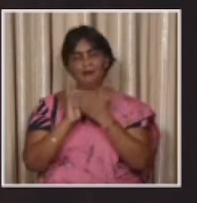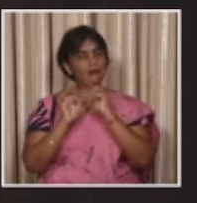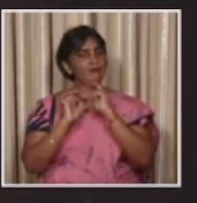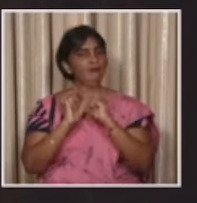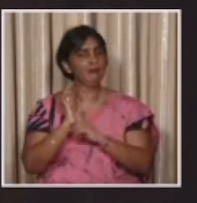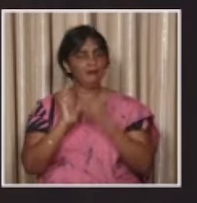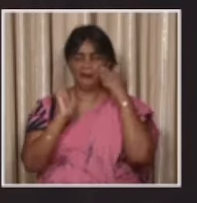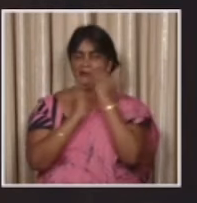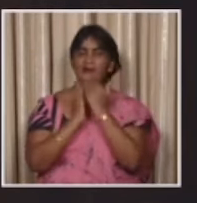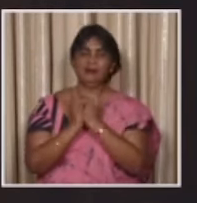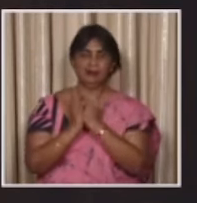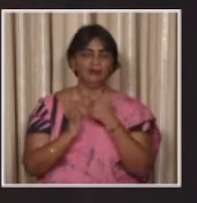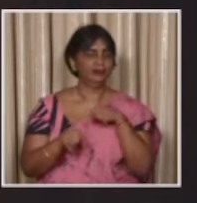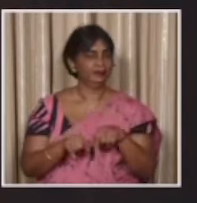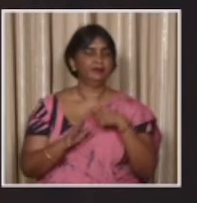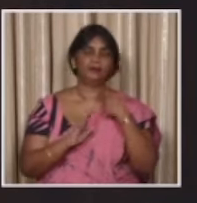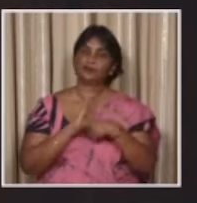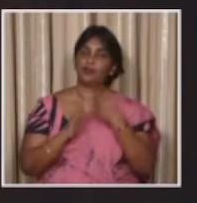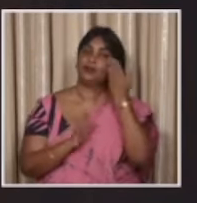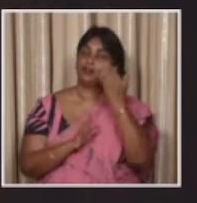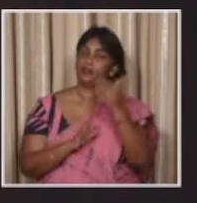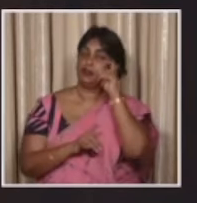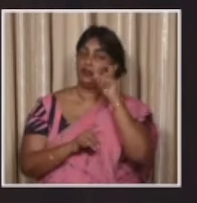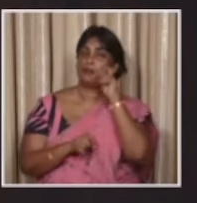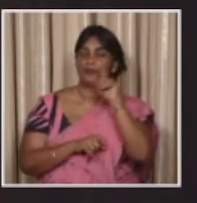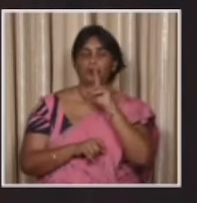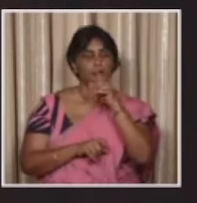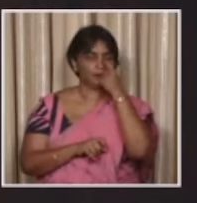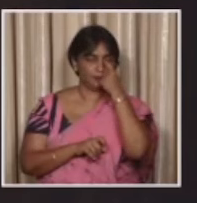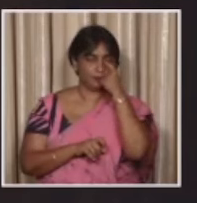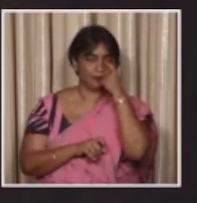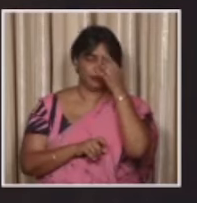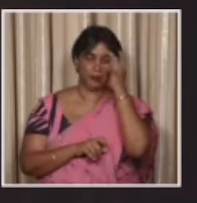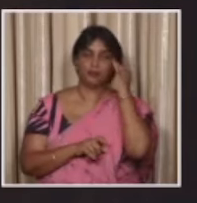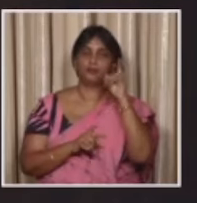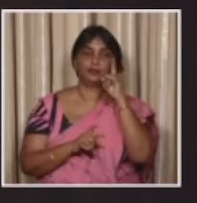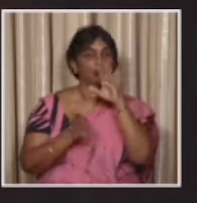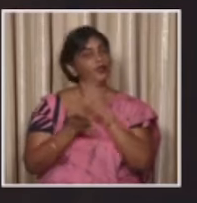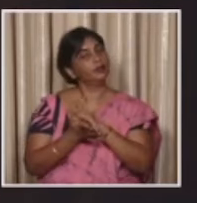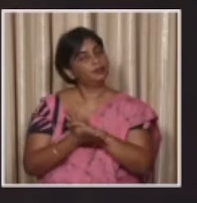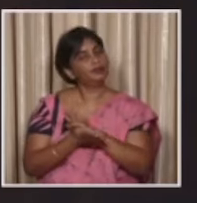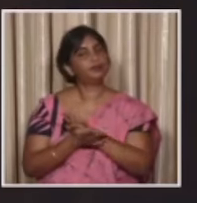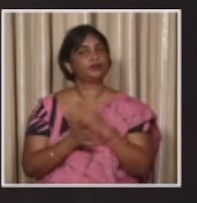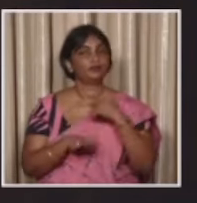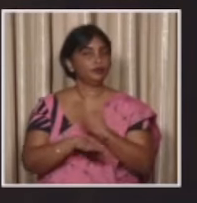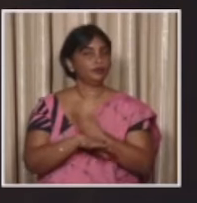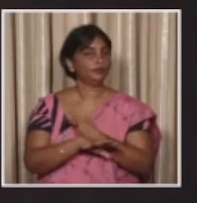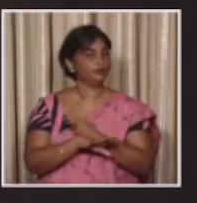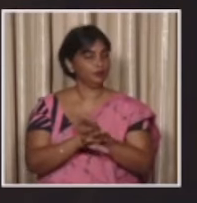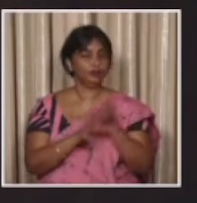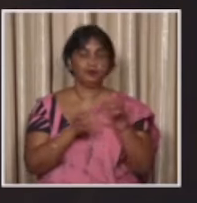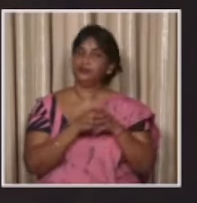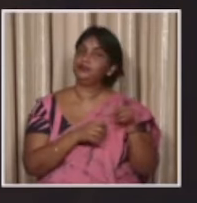පනතේ කාරණා. මම මේ රටේ බලන් ඉන්න ජනතාවට කියන්න කැමති මේ බ්ලූ ප්‍රින්ට් එකත් සමග ඒ වගේම ජාතික